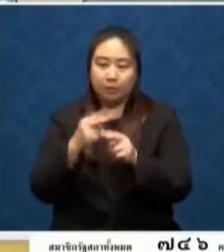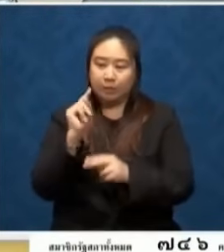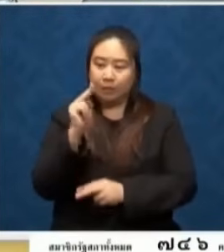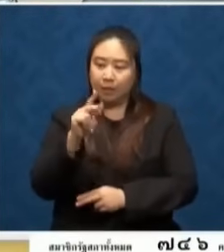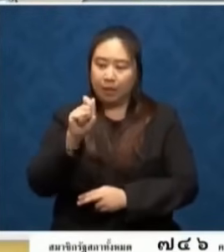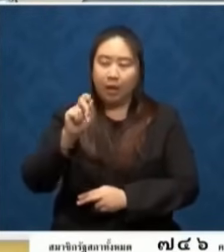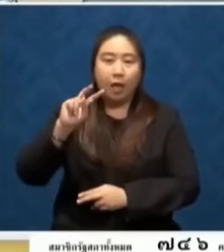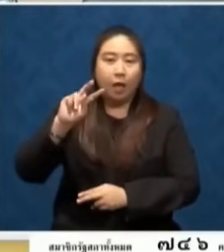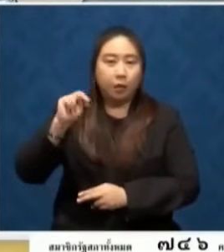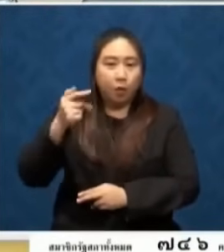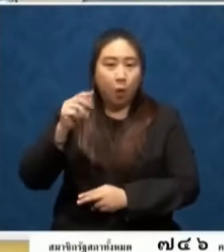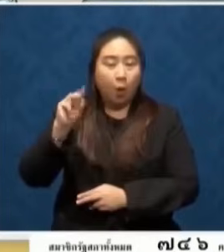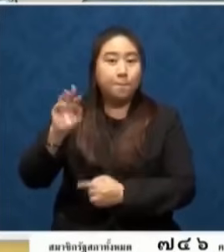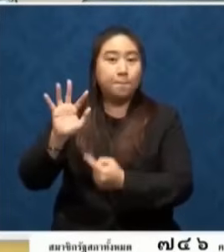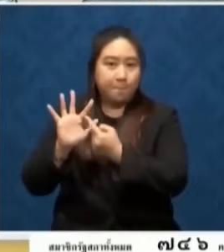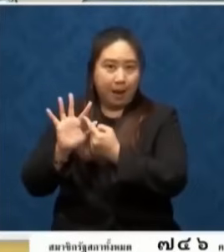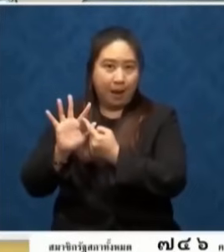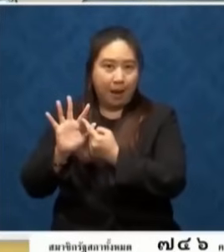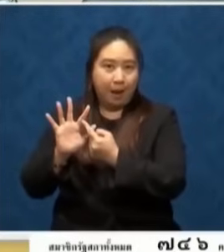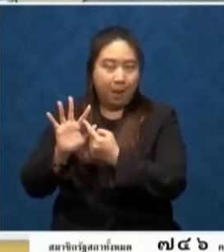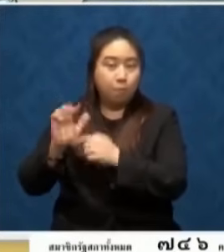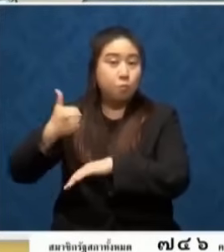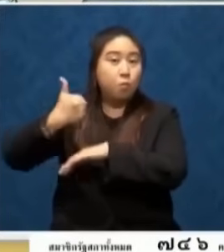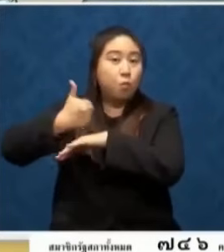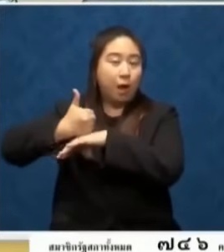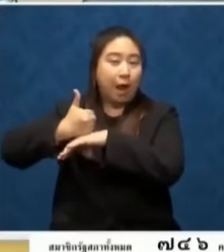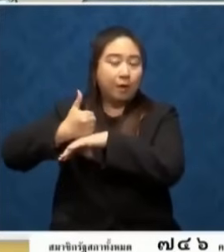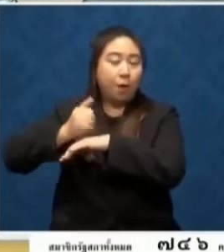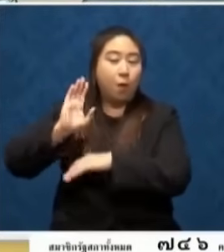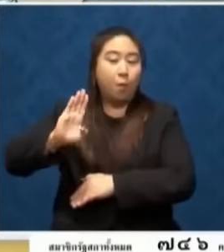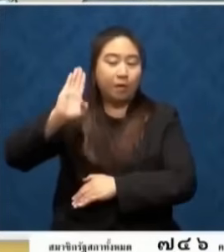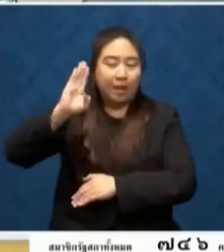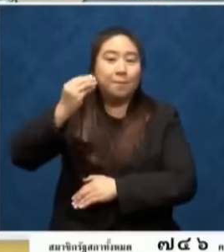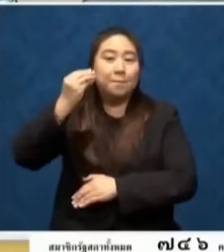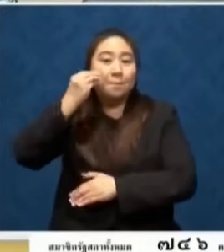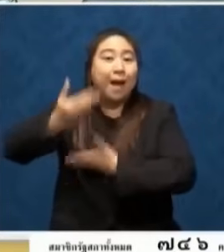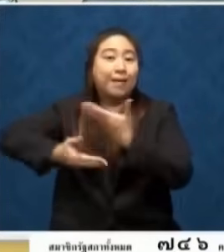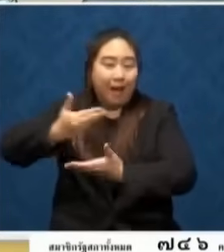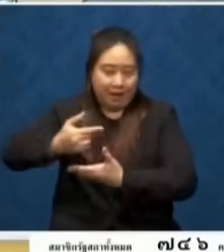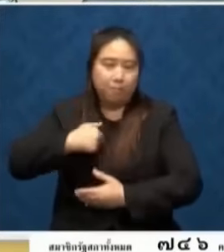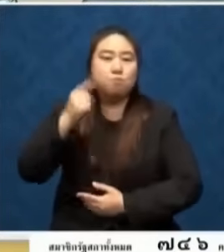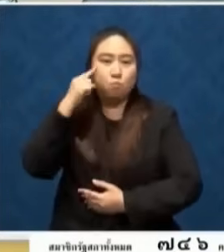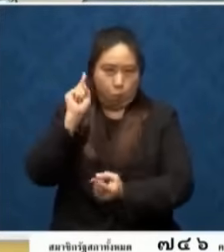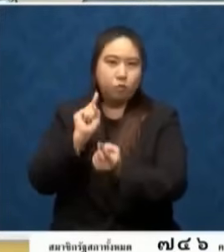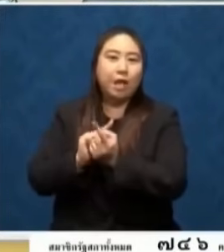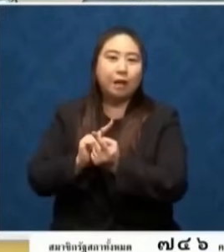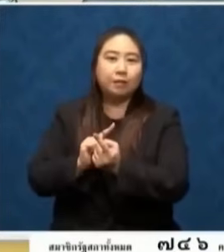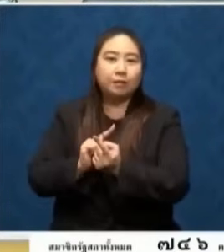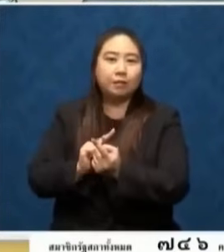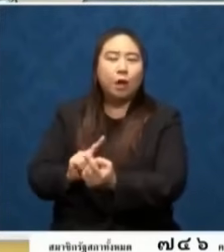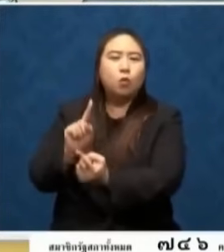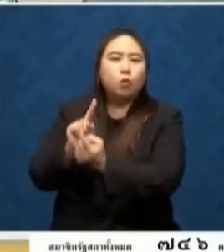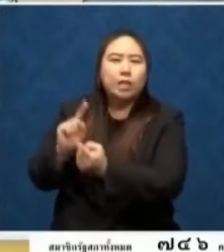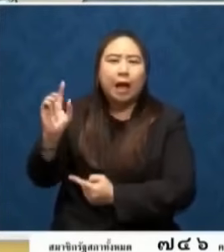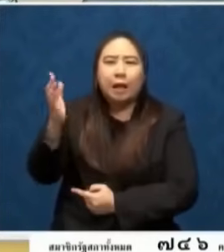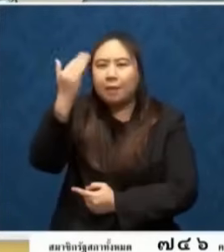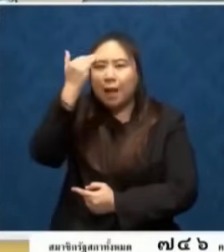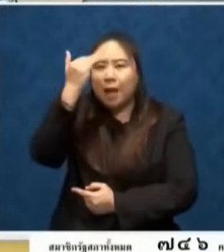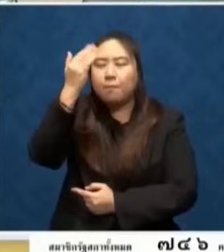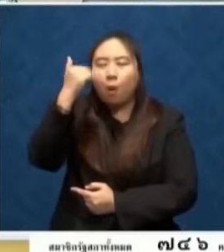ผู้บริหารอสังหาริมทรัพย์ที่รู้จักพระคุณทองมาบอกว่าเขาประสบความสำเร็จร่ำร